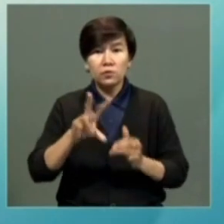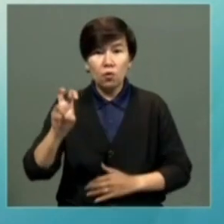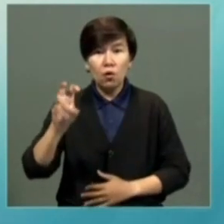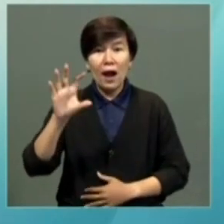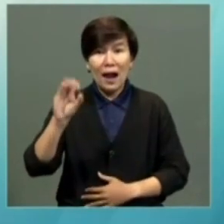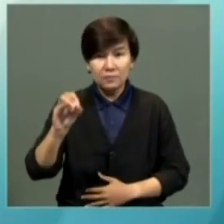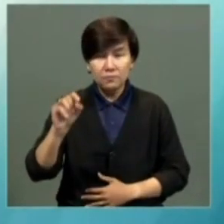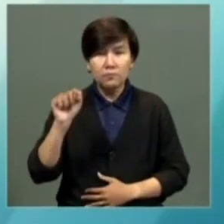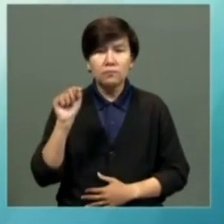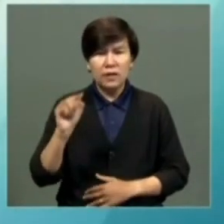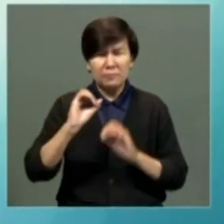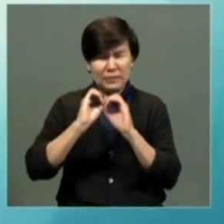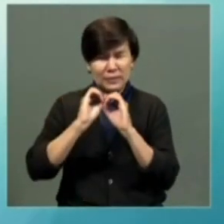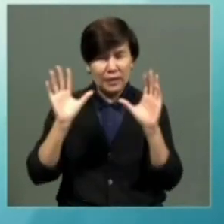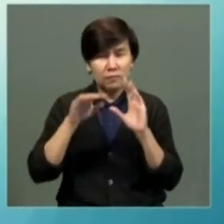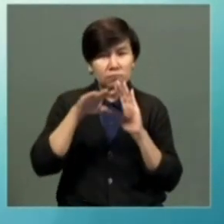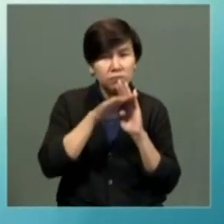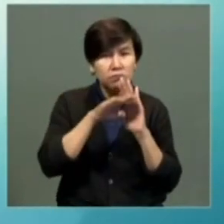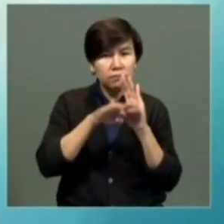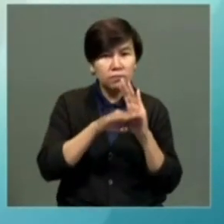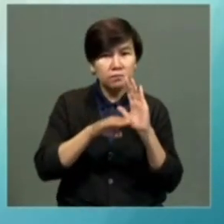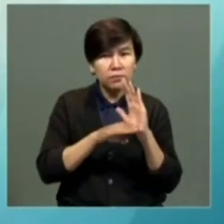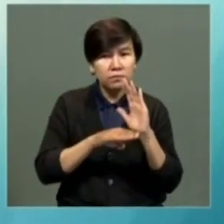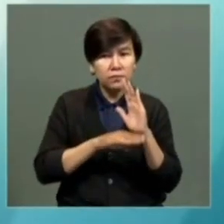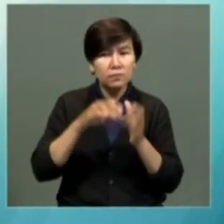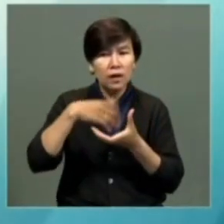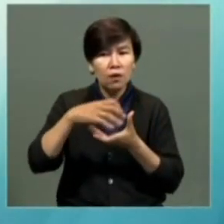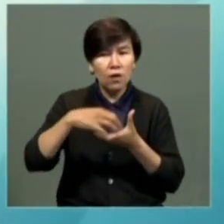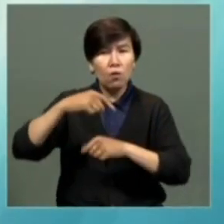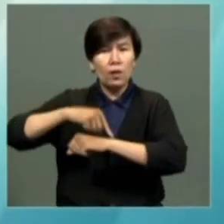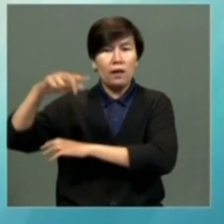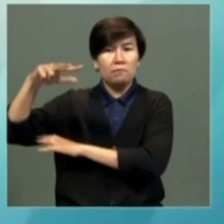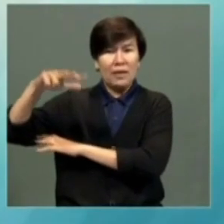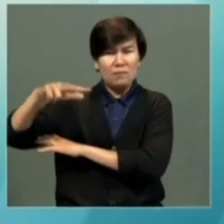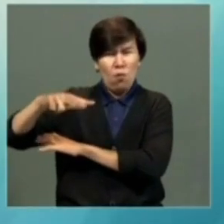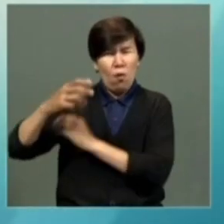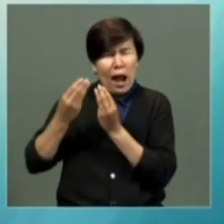วก็เพิ่มเติมขึ้นมาเนี่ยจะอยู่ที่ประมาณสักบ่าย 3:00 นนะครับ